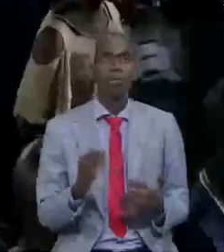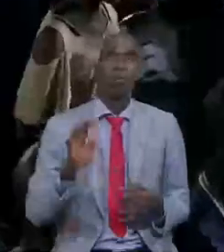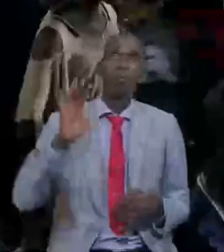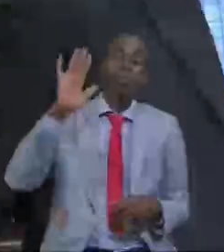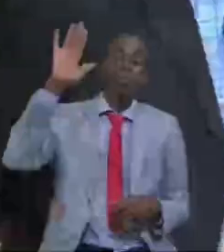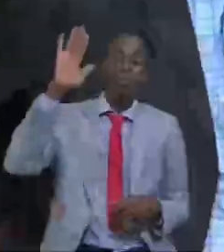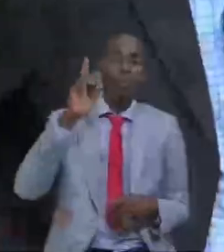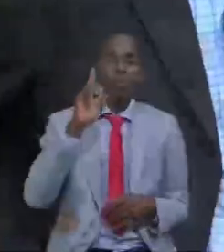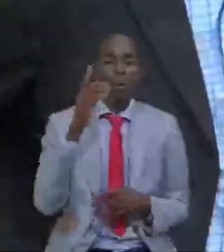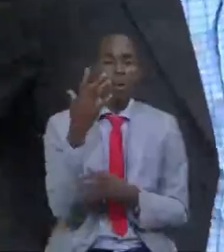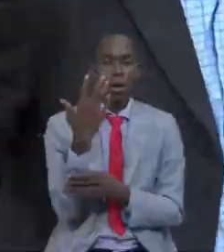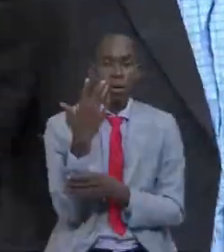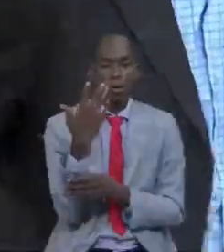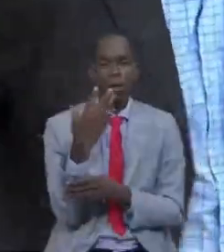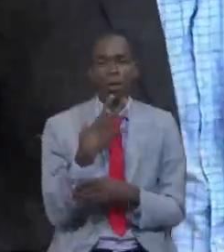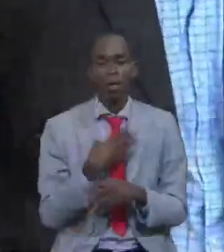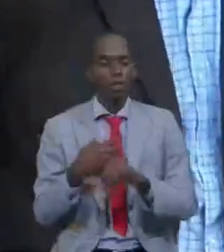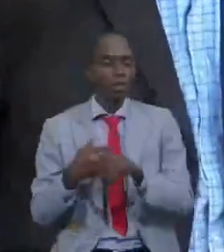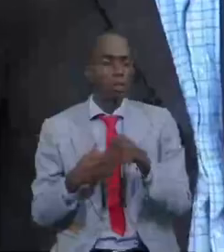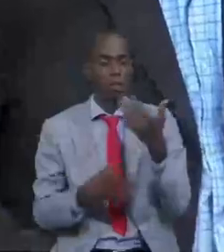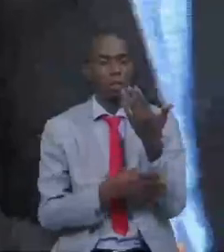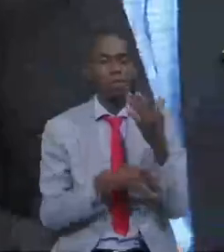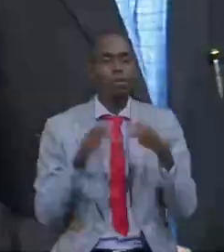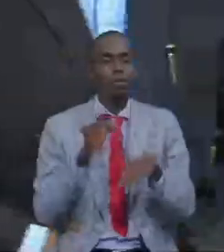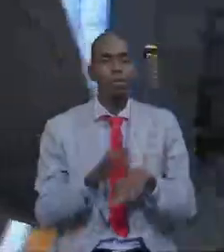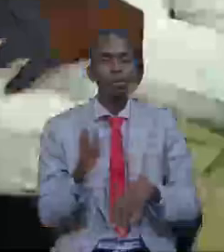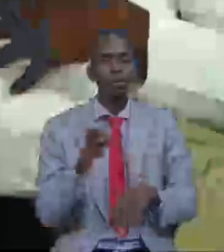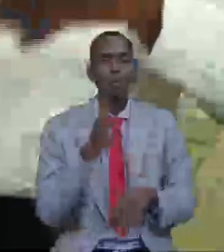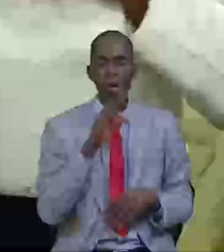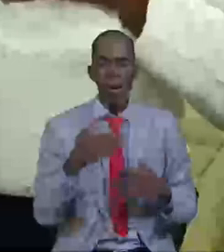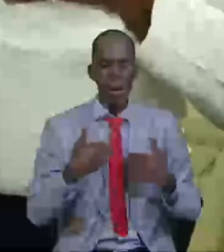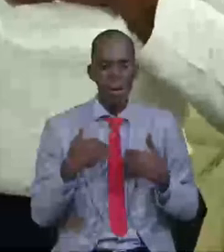et impose l'autre main. Là où tu as le défi,